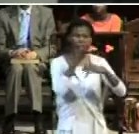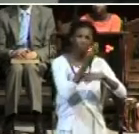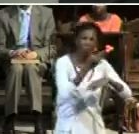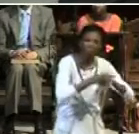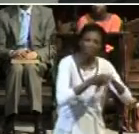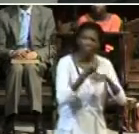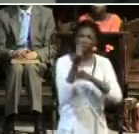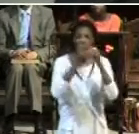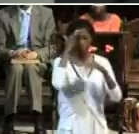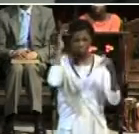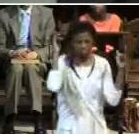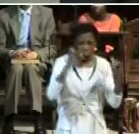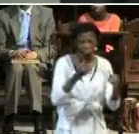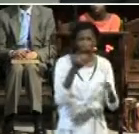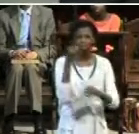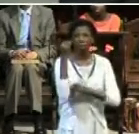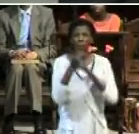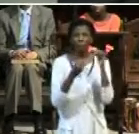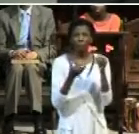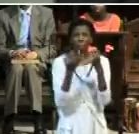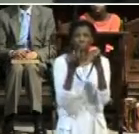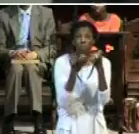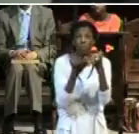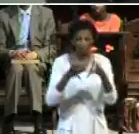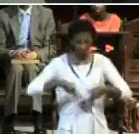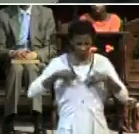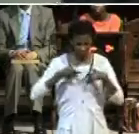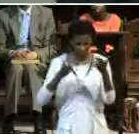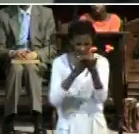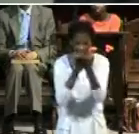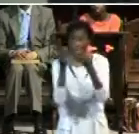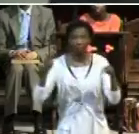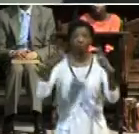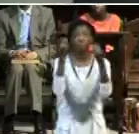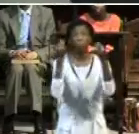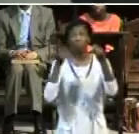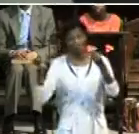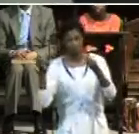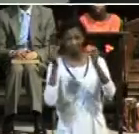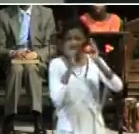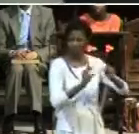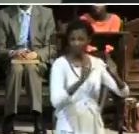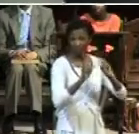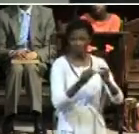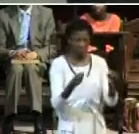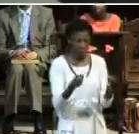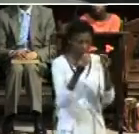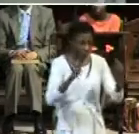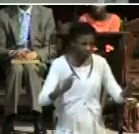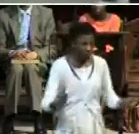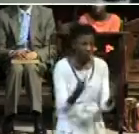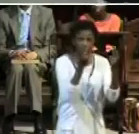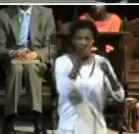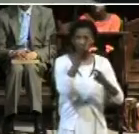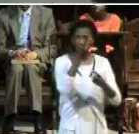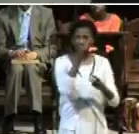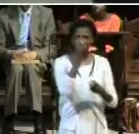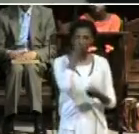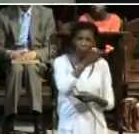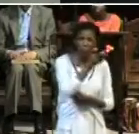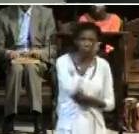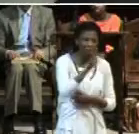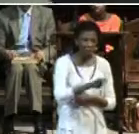de désespoir, de quête de sens. Il va redonner vie à des gens qui étaient